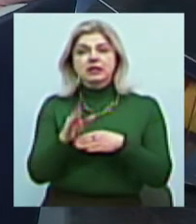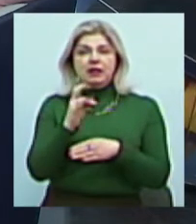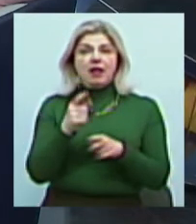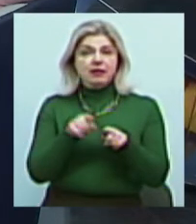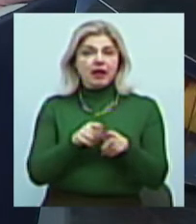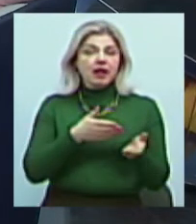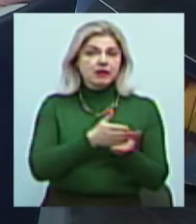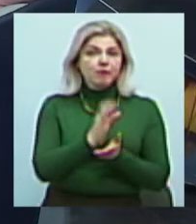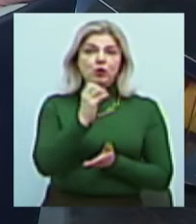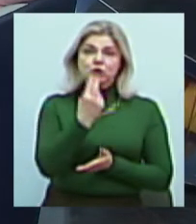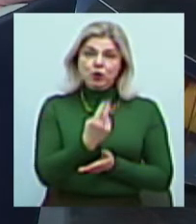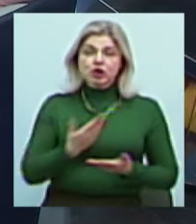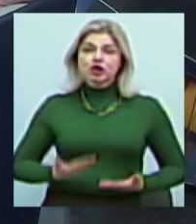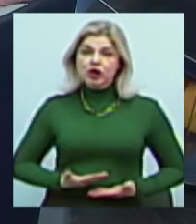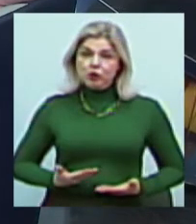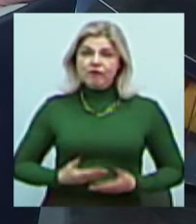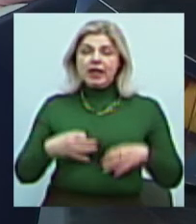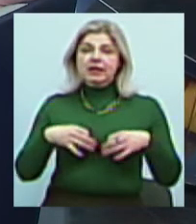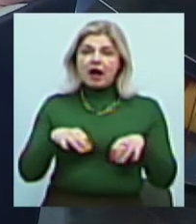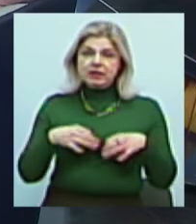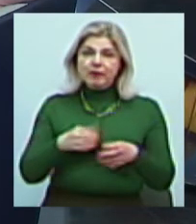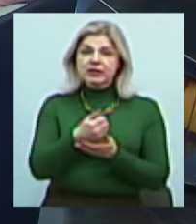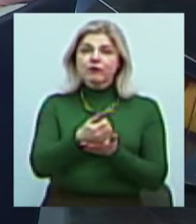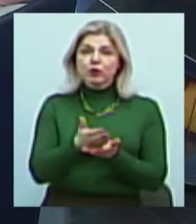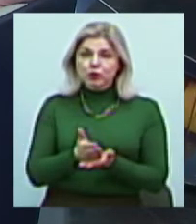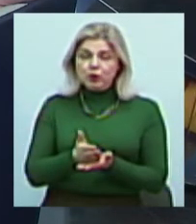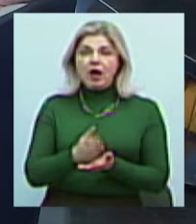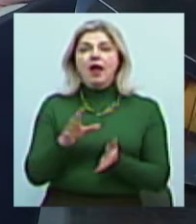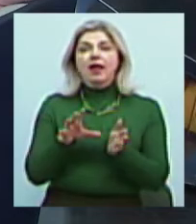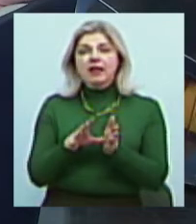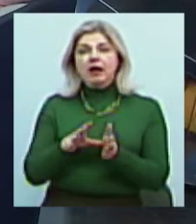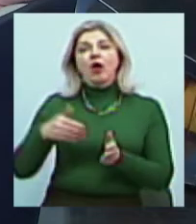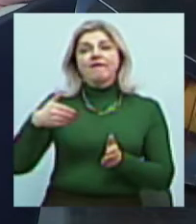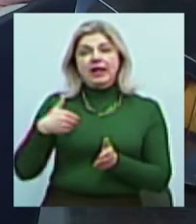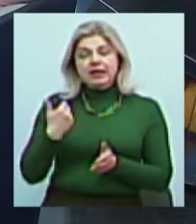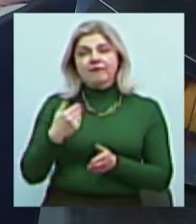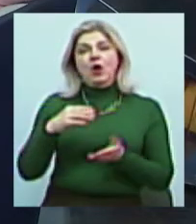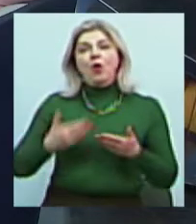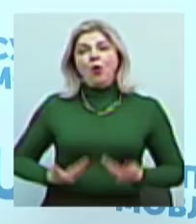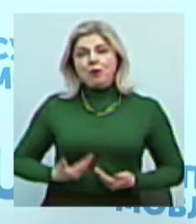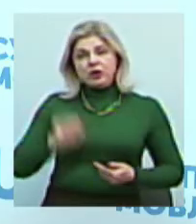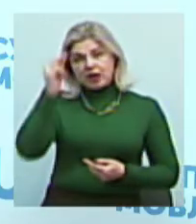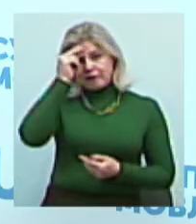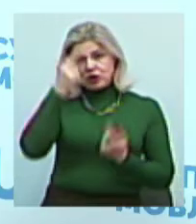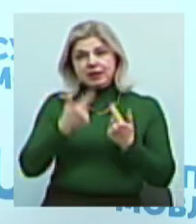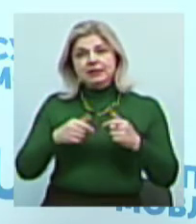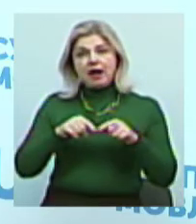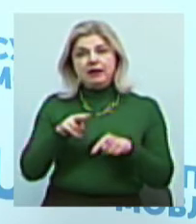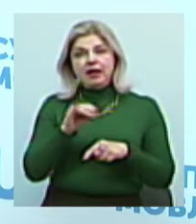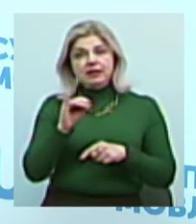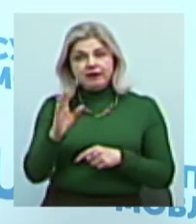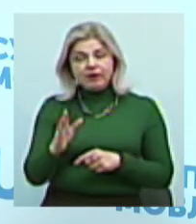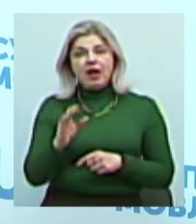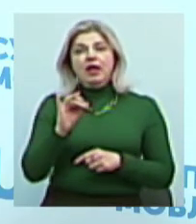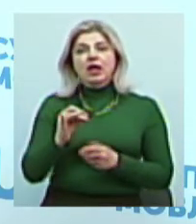– соціальний, житловий, транспортна інфраструктура, енергоефективність комунальних навчальних закладів,